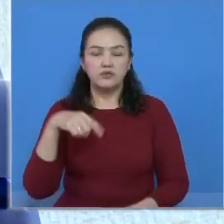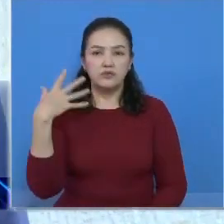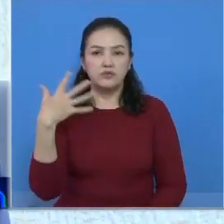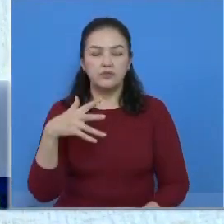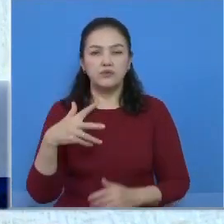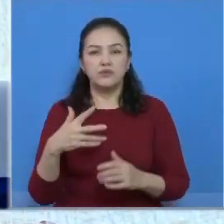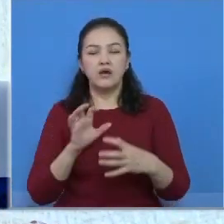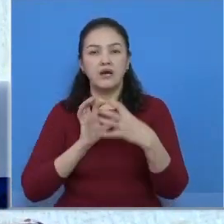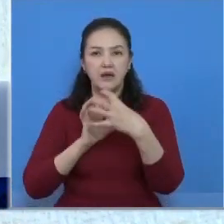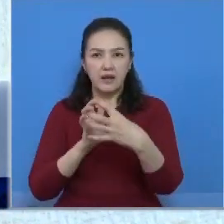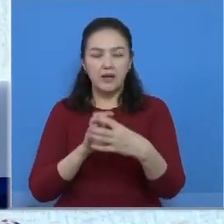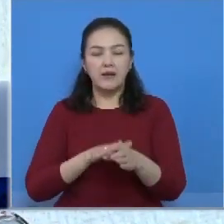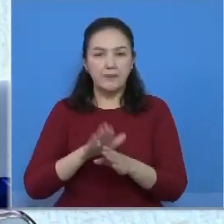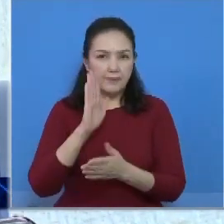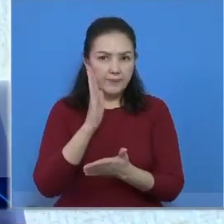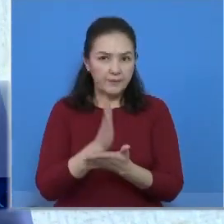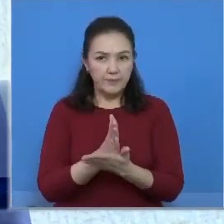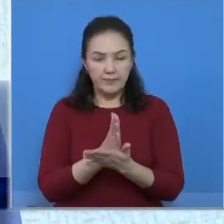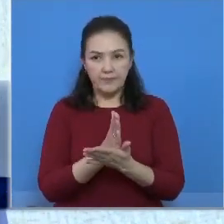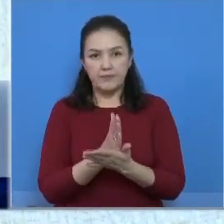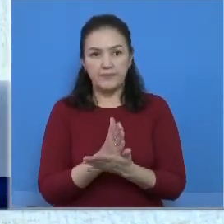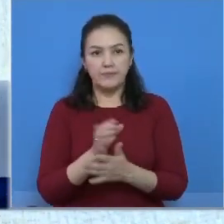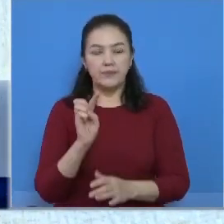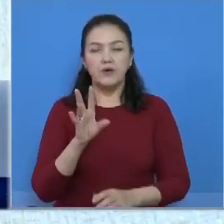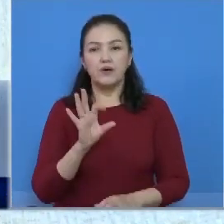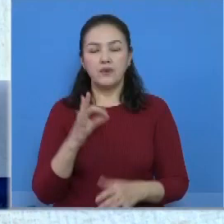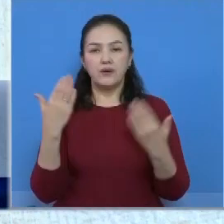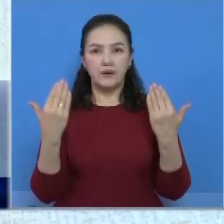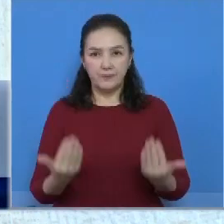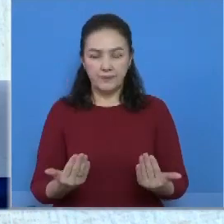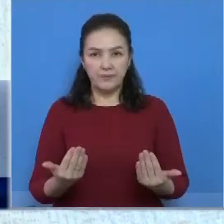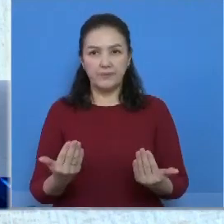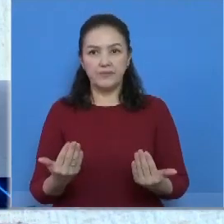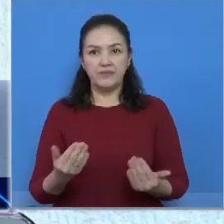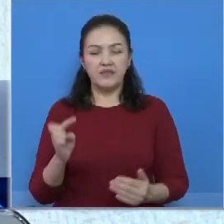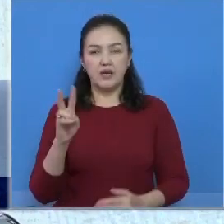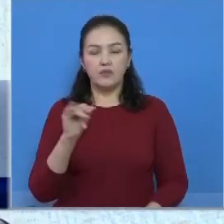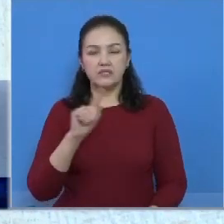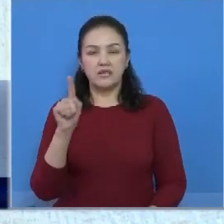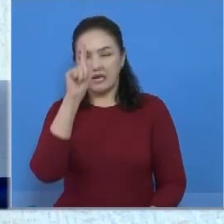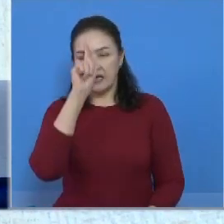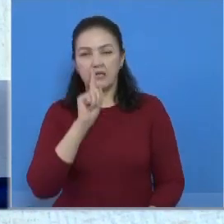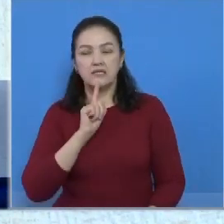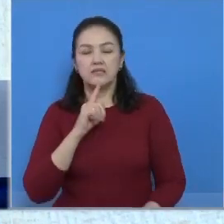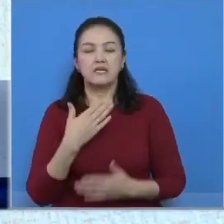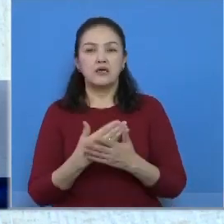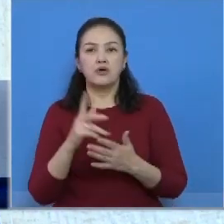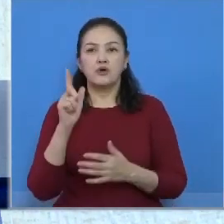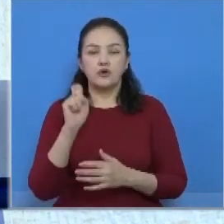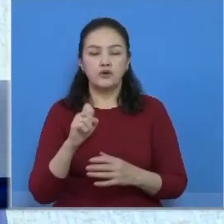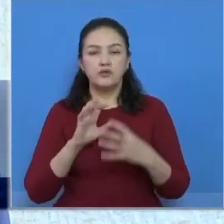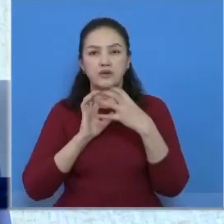автобустар қамтылды, бірақ осы наурыз айында тағы да 100 автобус